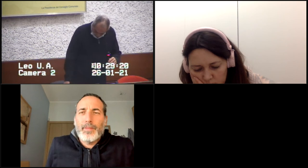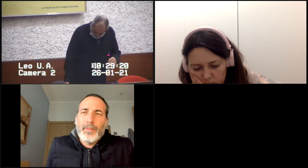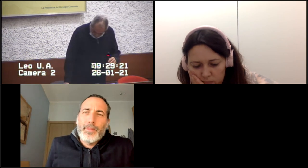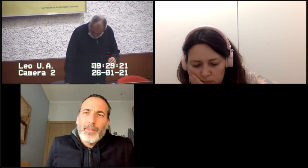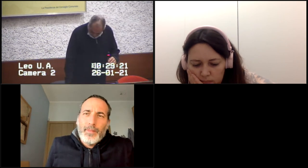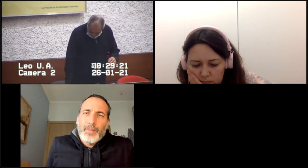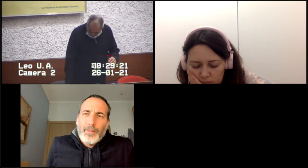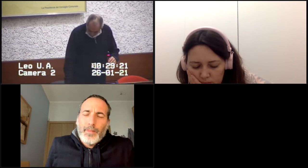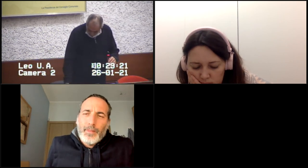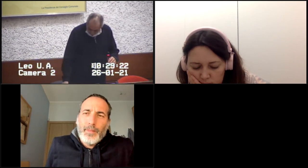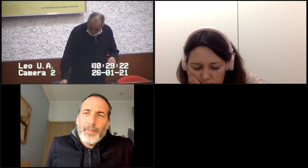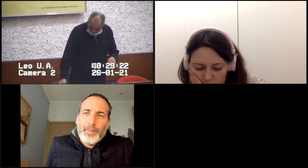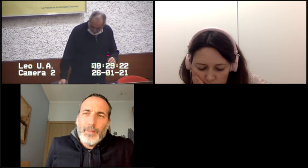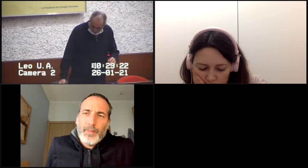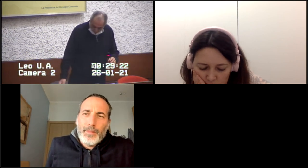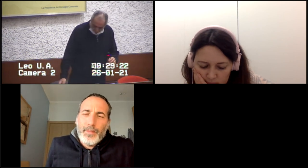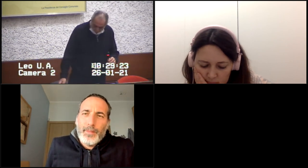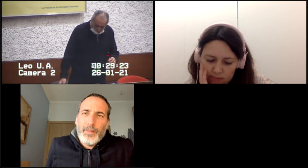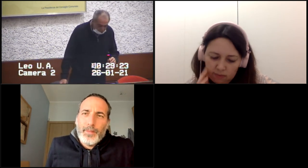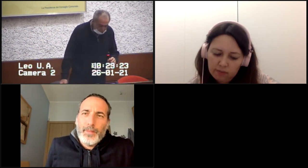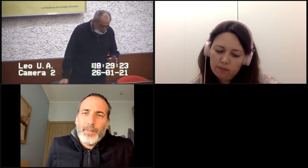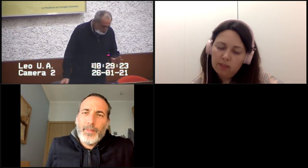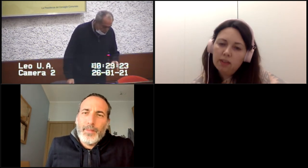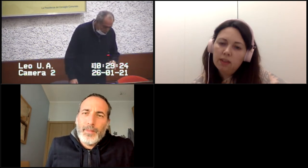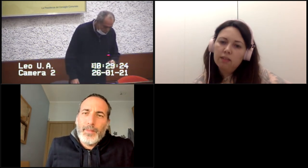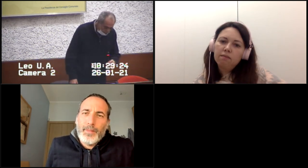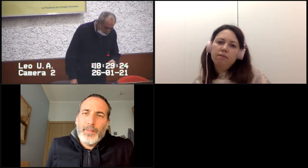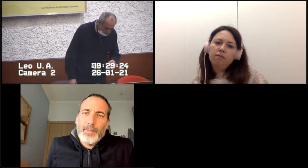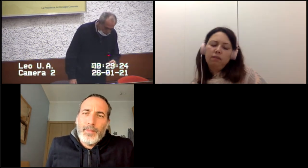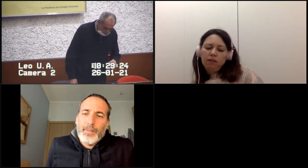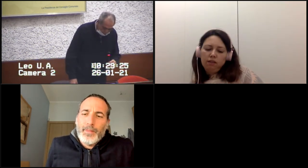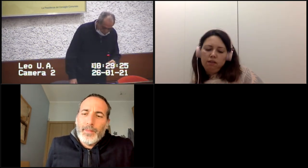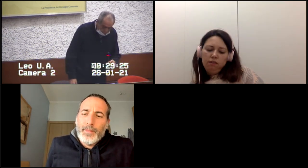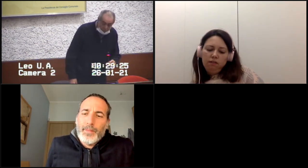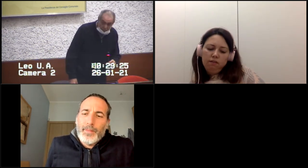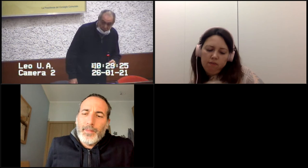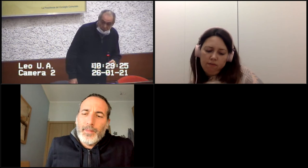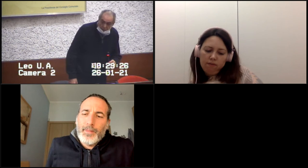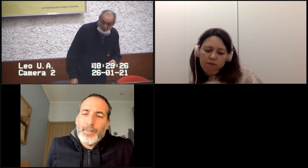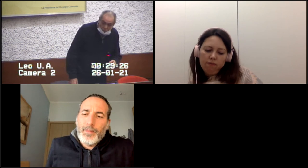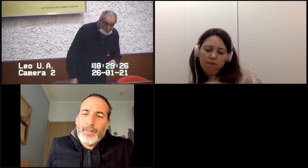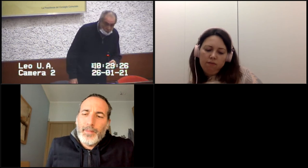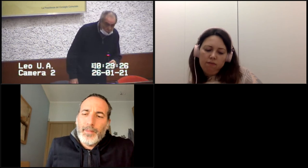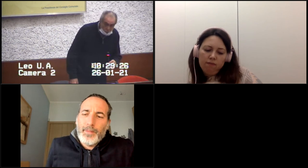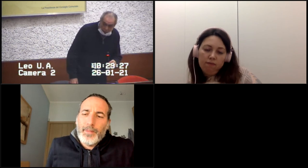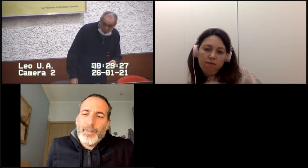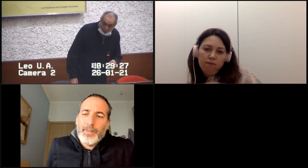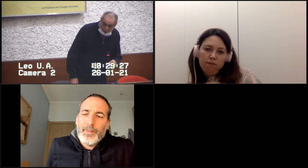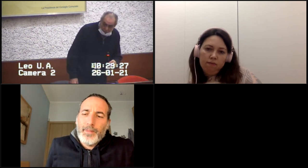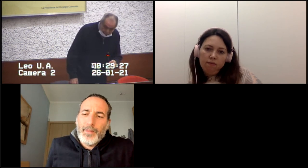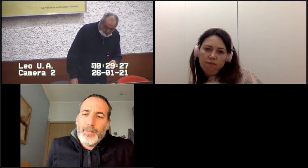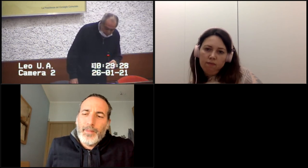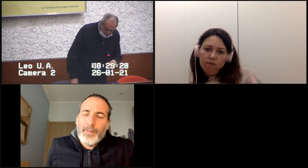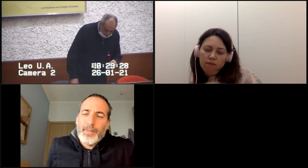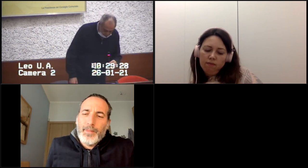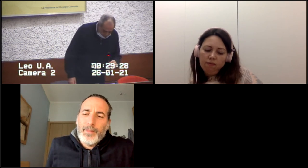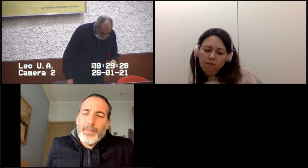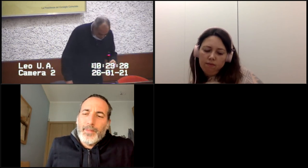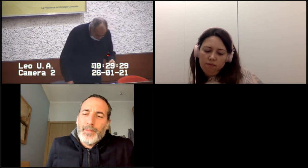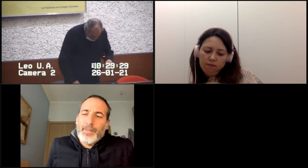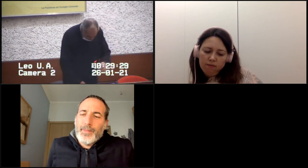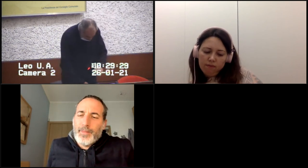si è evoluta la discussione di questa delibera, il nostro parere, il nostro voto sarà di